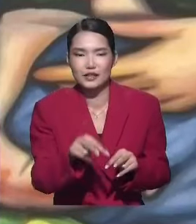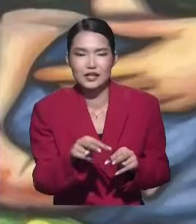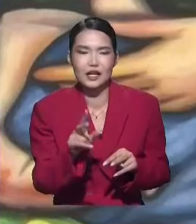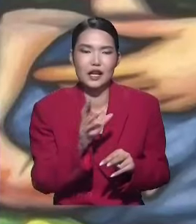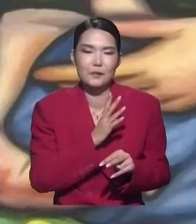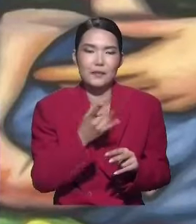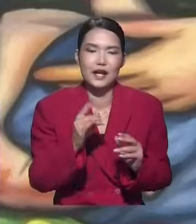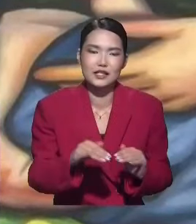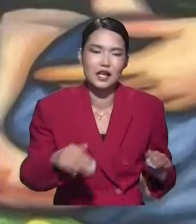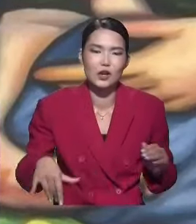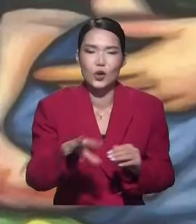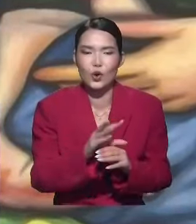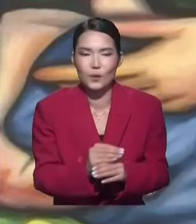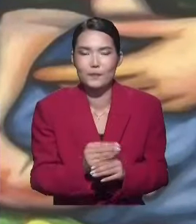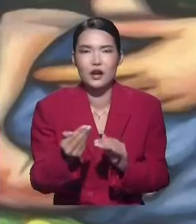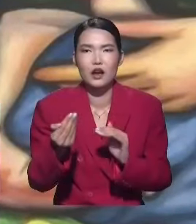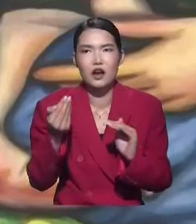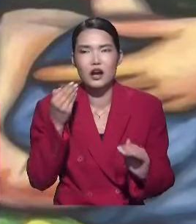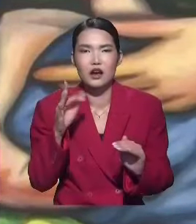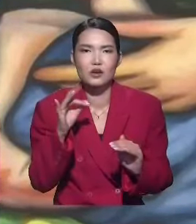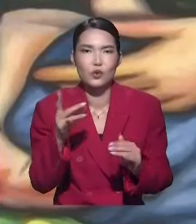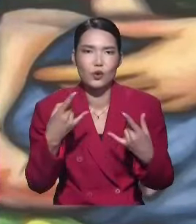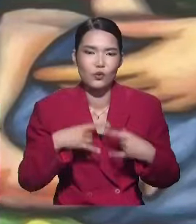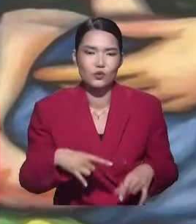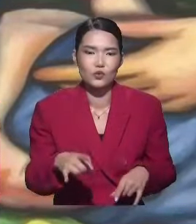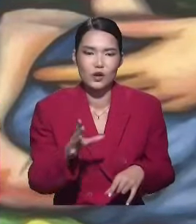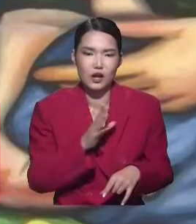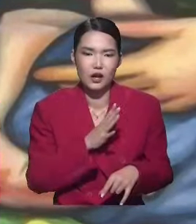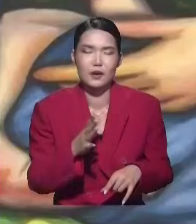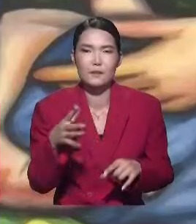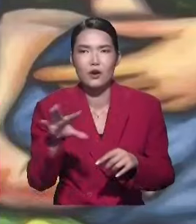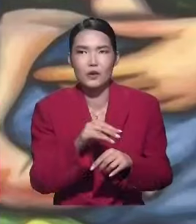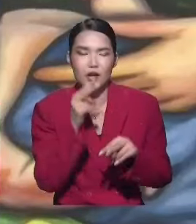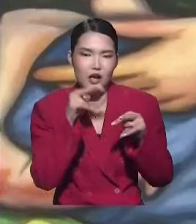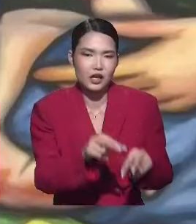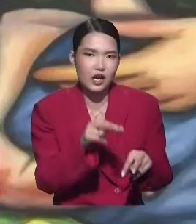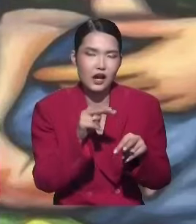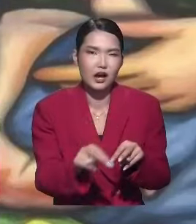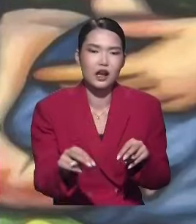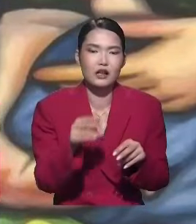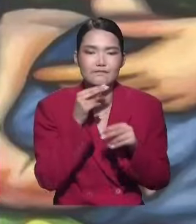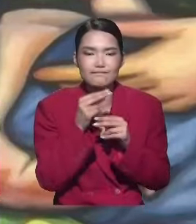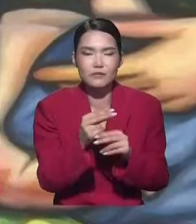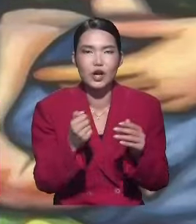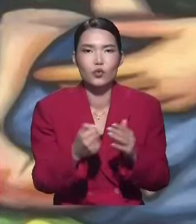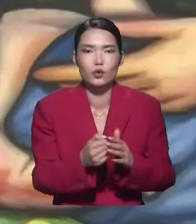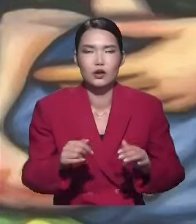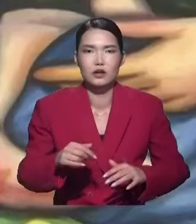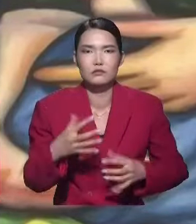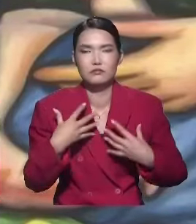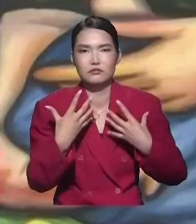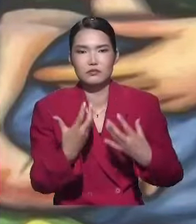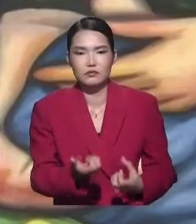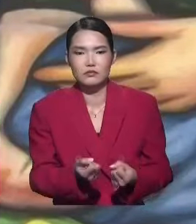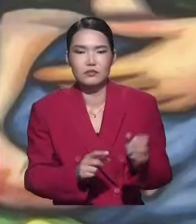были в преждевременном сроке, маловесны. Всех у них был вес у троих до 2000 грамм. На